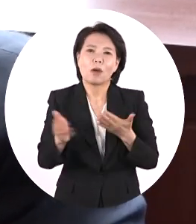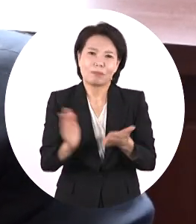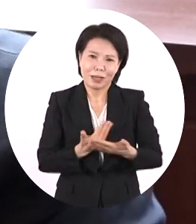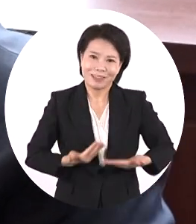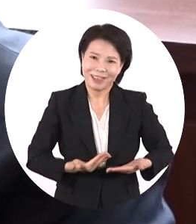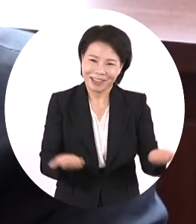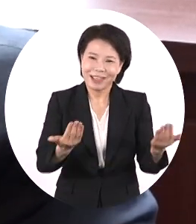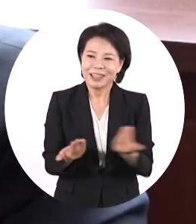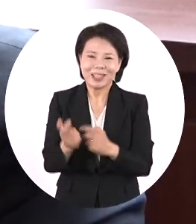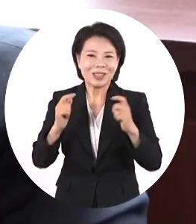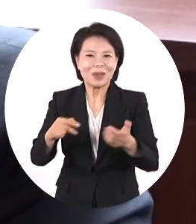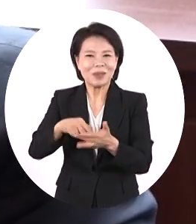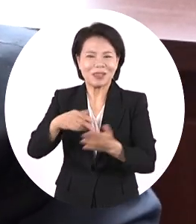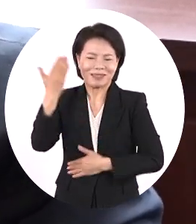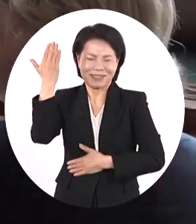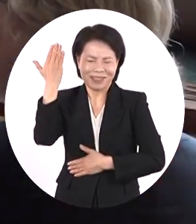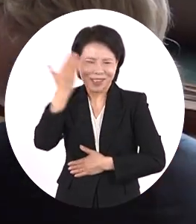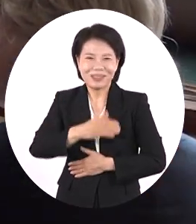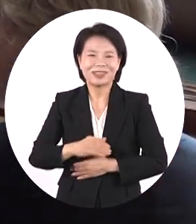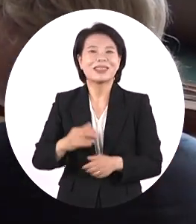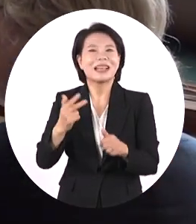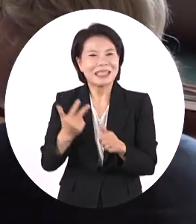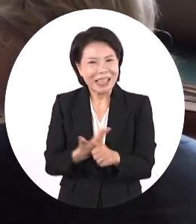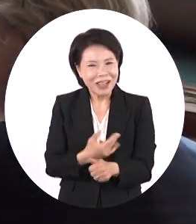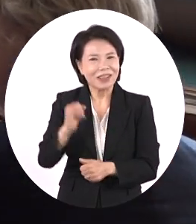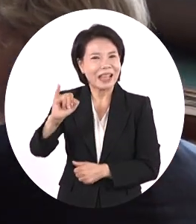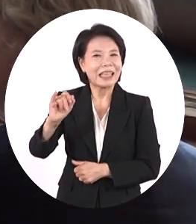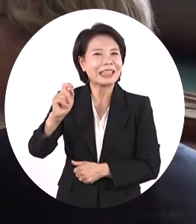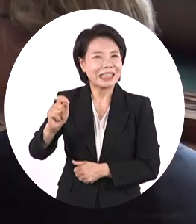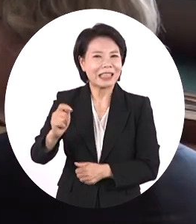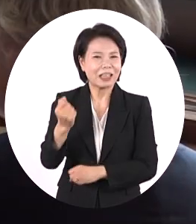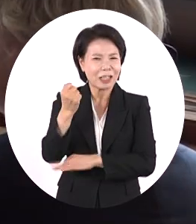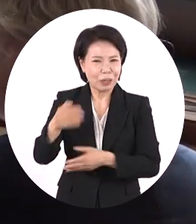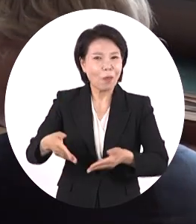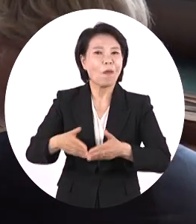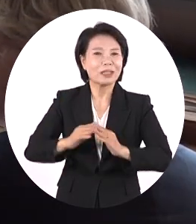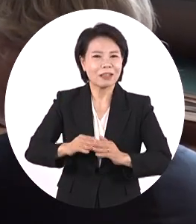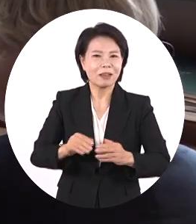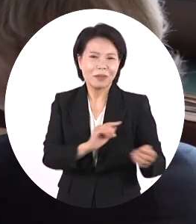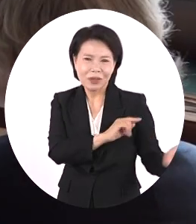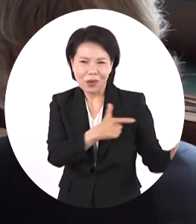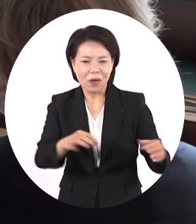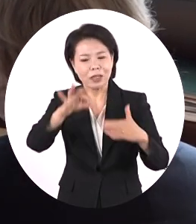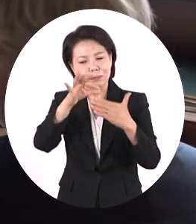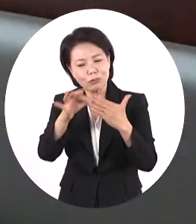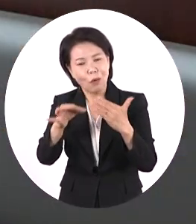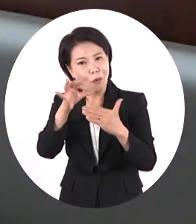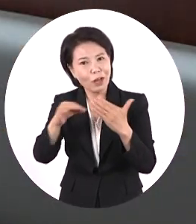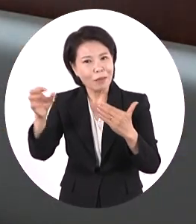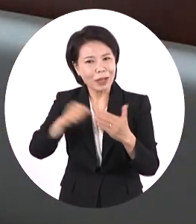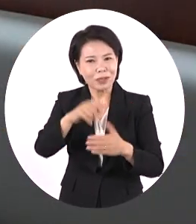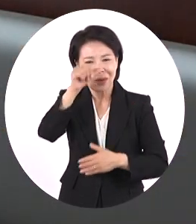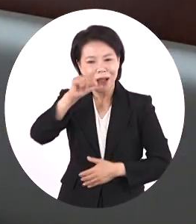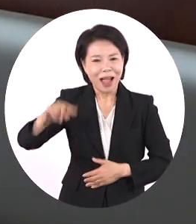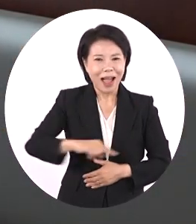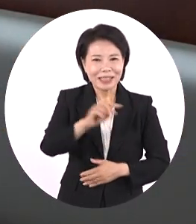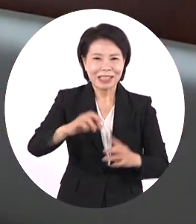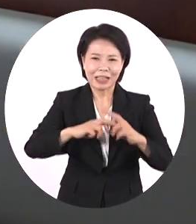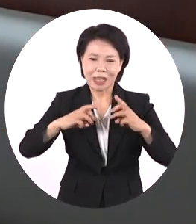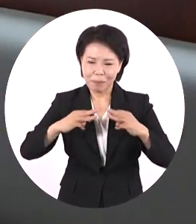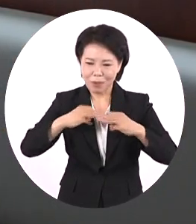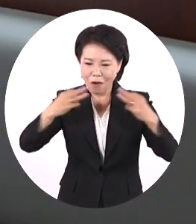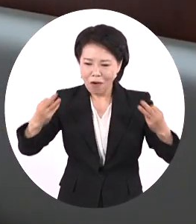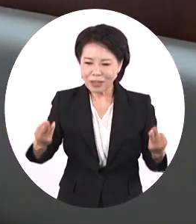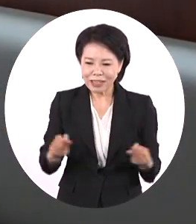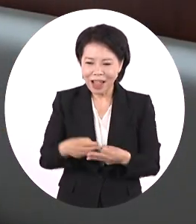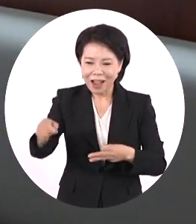계획인데요. 제주도는 청정 자연과 IT 인프라, 다양한 콘텐츠를 바탕으로 아시아,